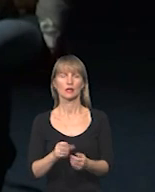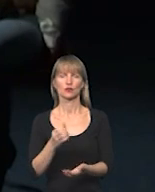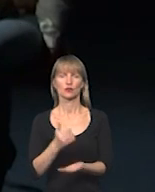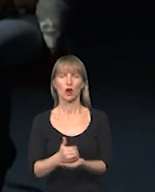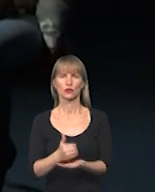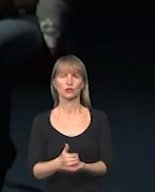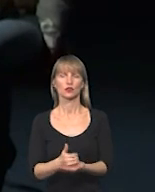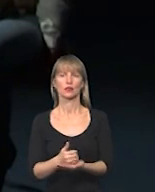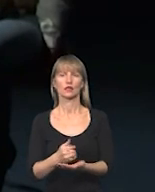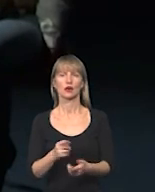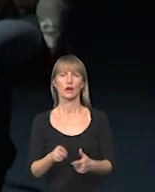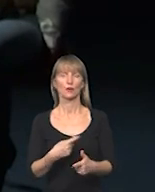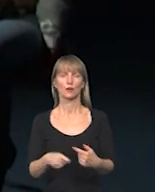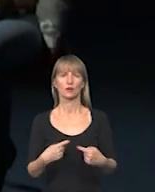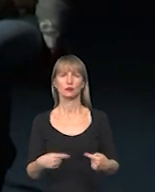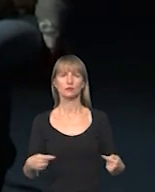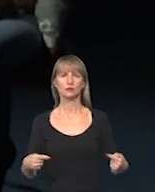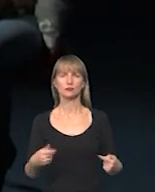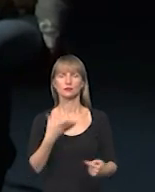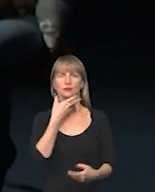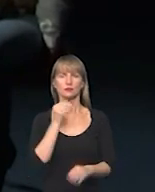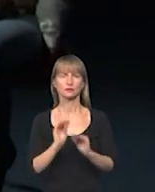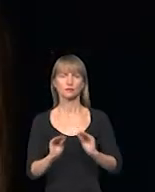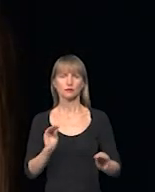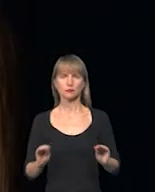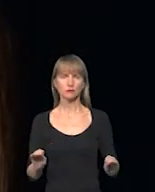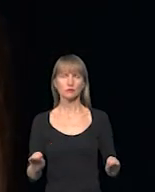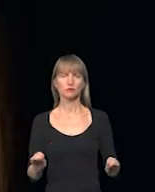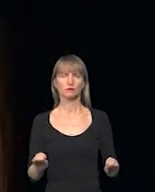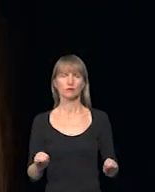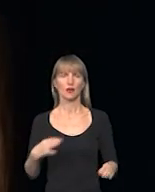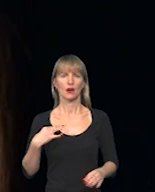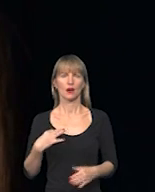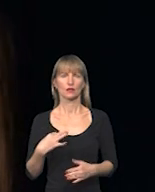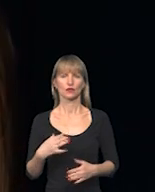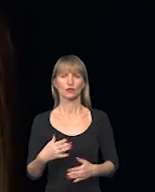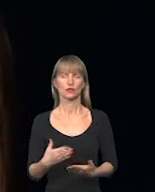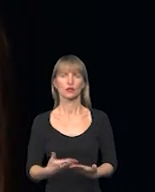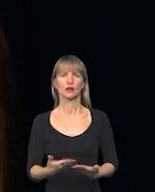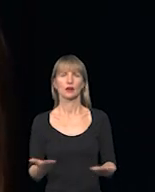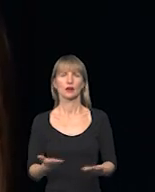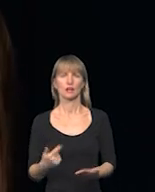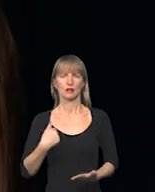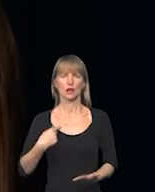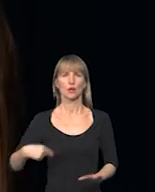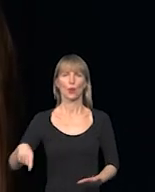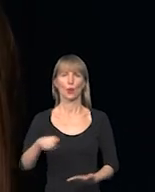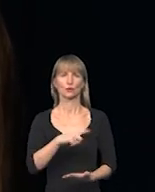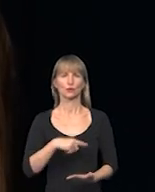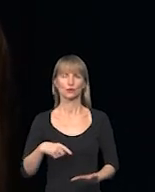це різні декоративні речі, які нас оточують, та